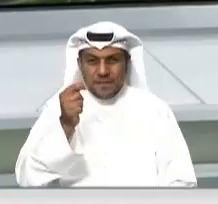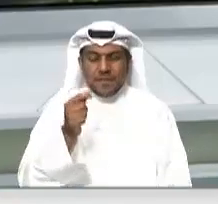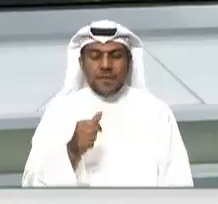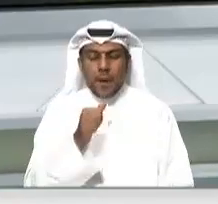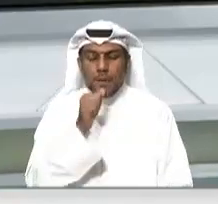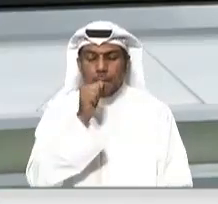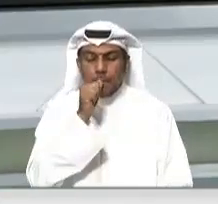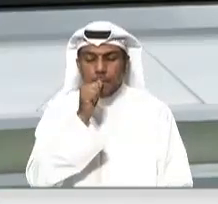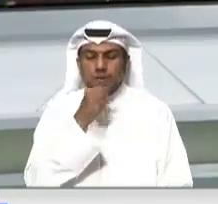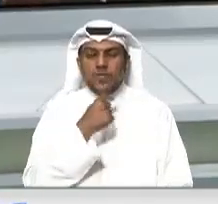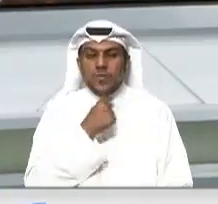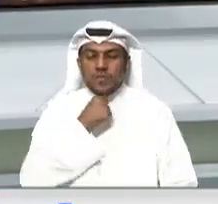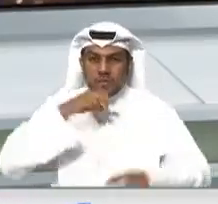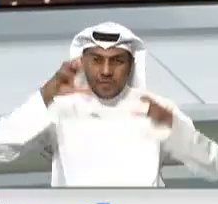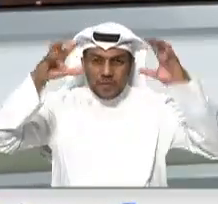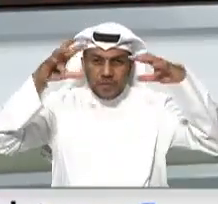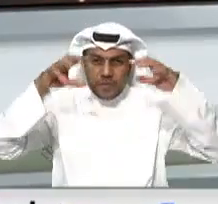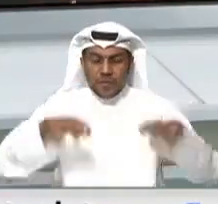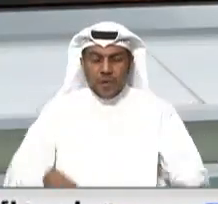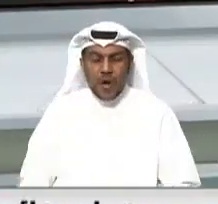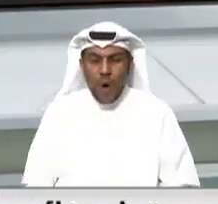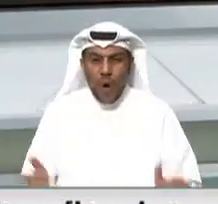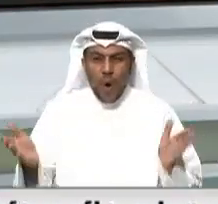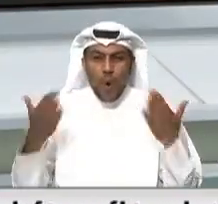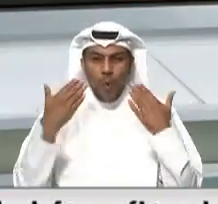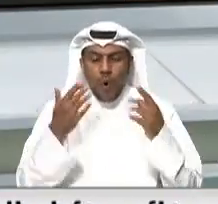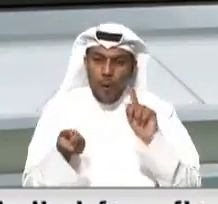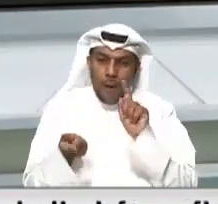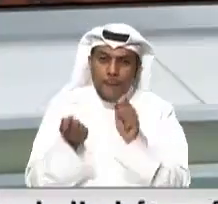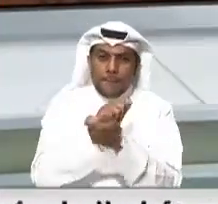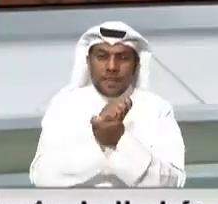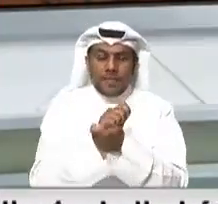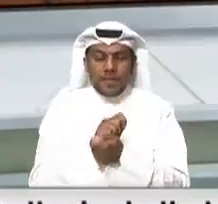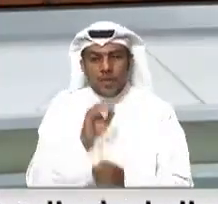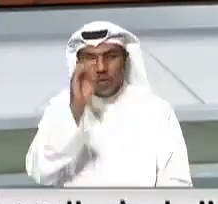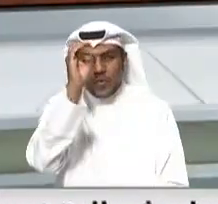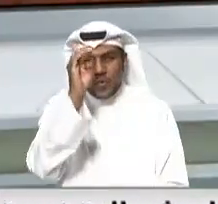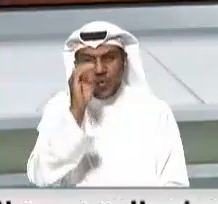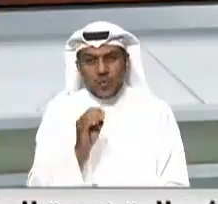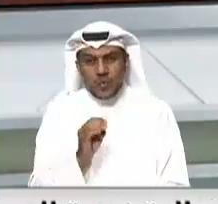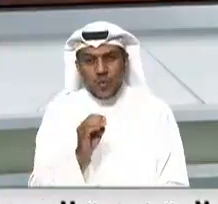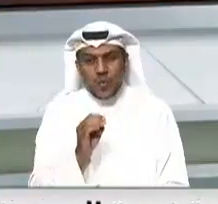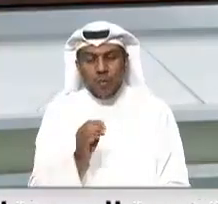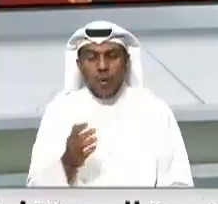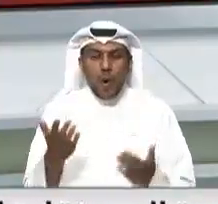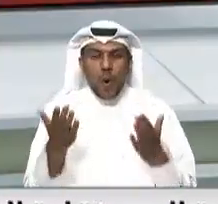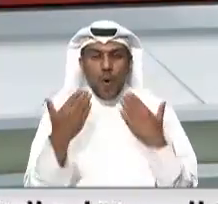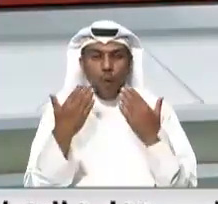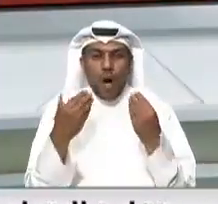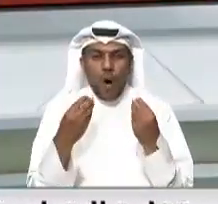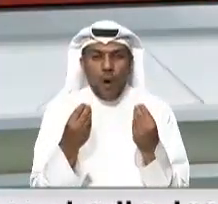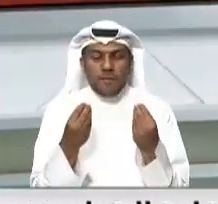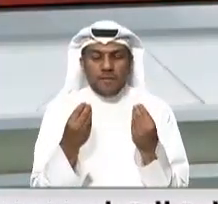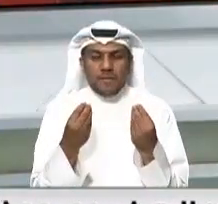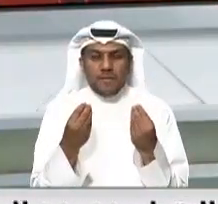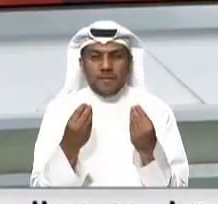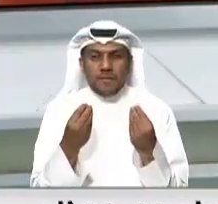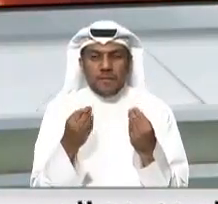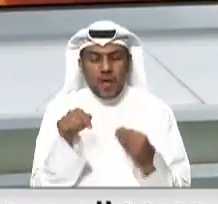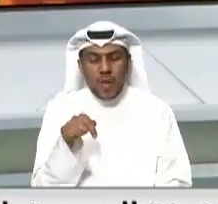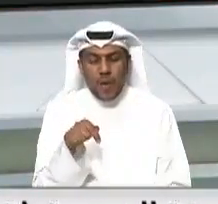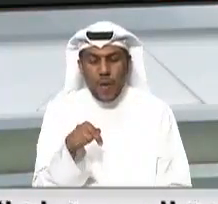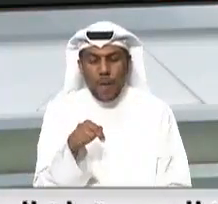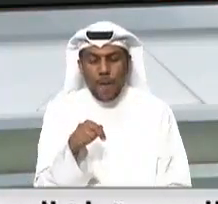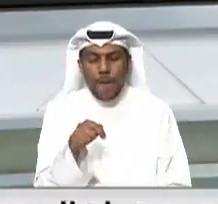مع قلبه الهواء الى كوس اجواء حاره نسبيا خلال فتره النهار معتدله خلال مساء الرياح خفيفه الى معتدله سرعه الليله